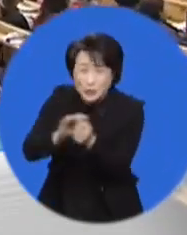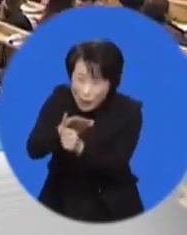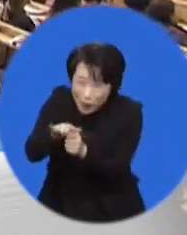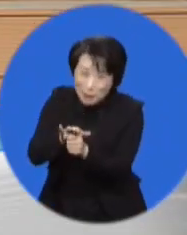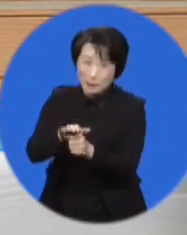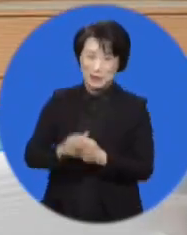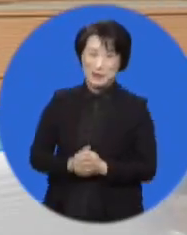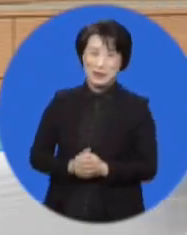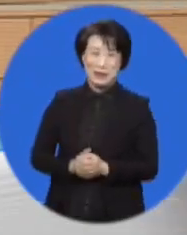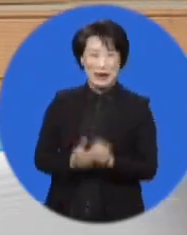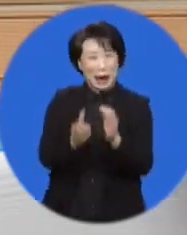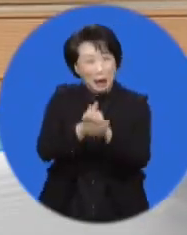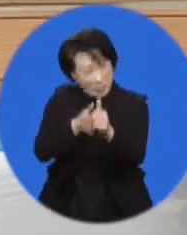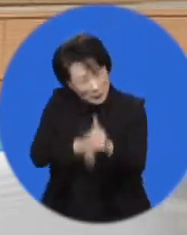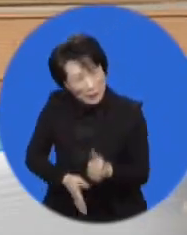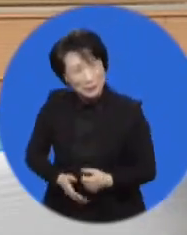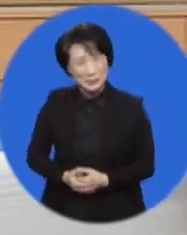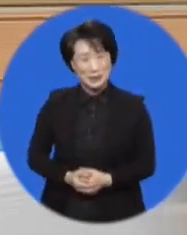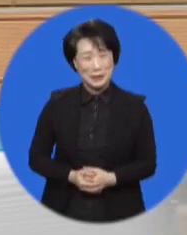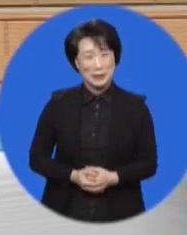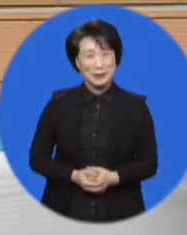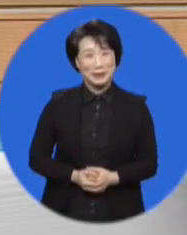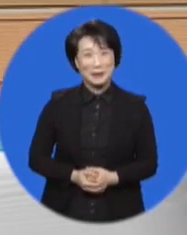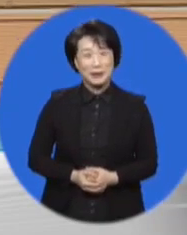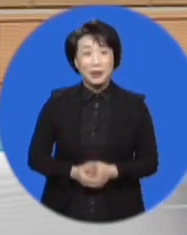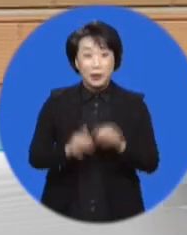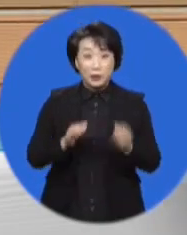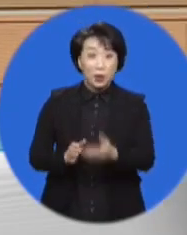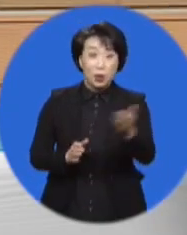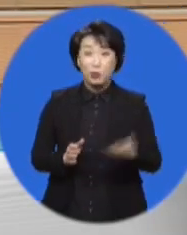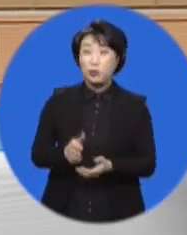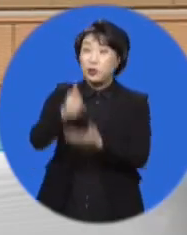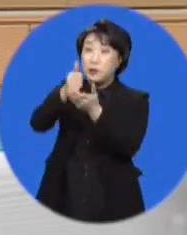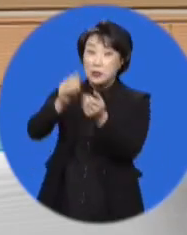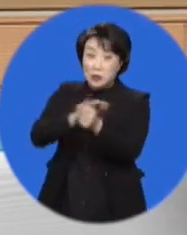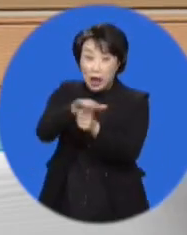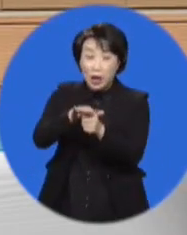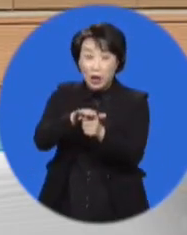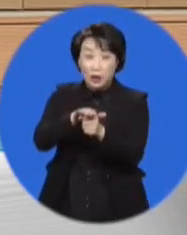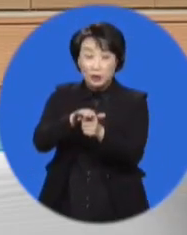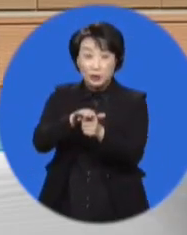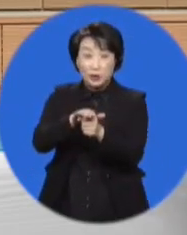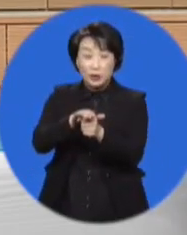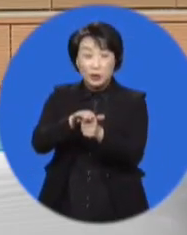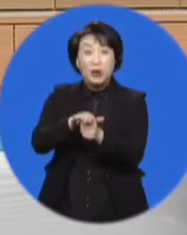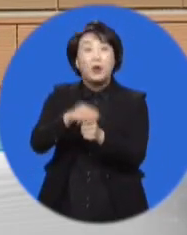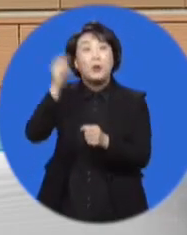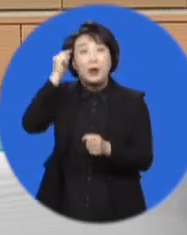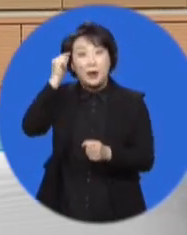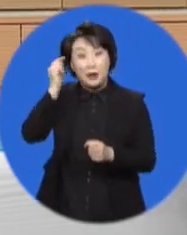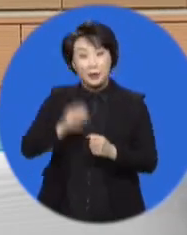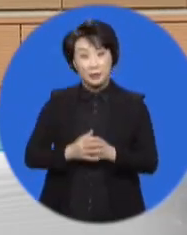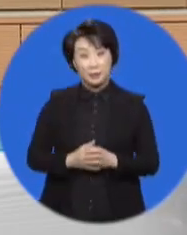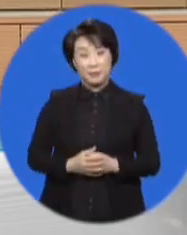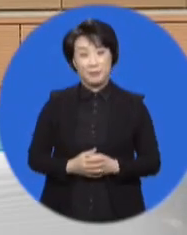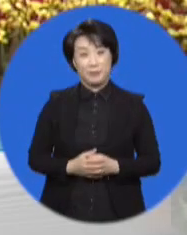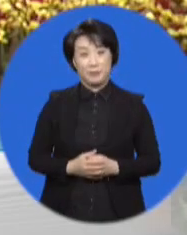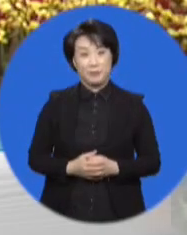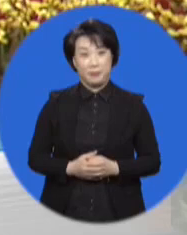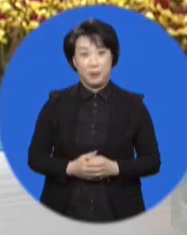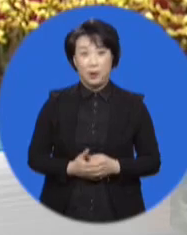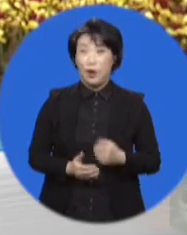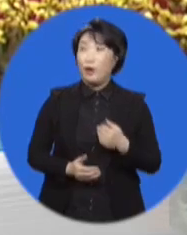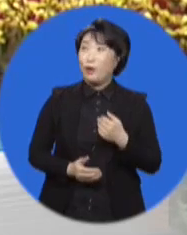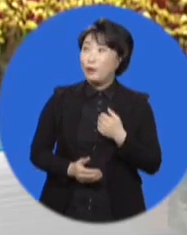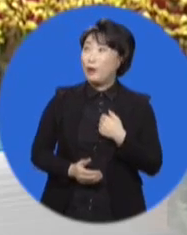사랑합니다. 아멘 합시다. 그런데 주님을 사랑할 수밖에 없는 것은